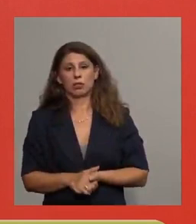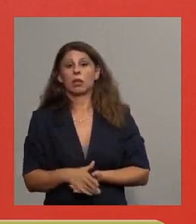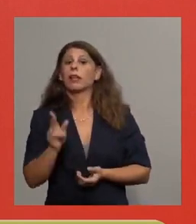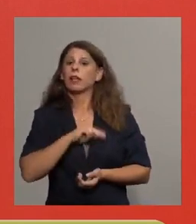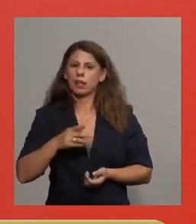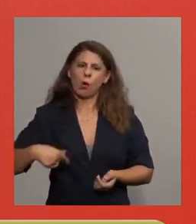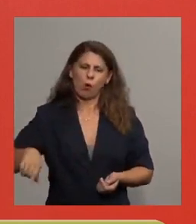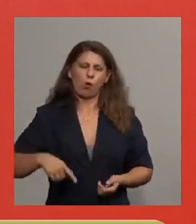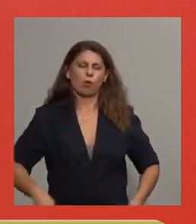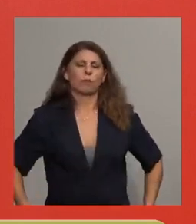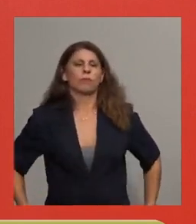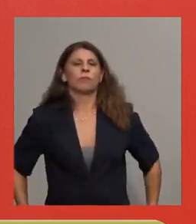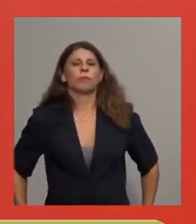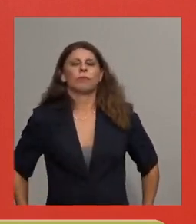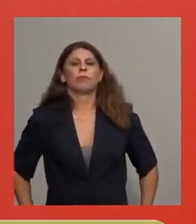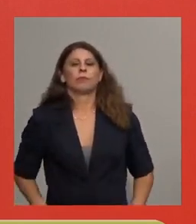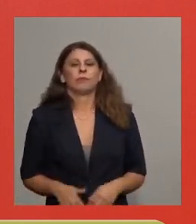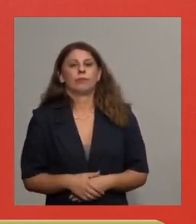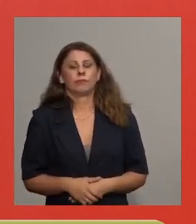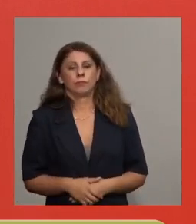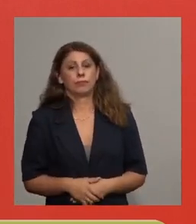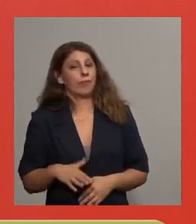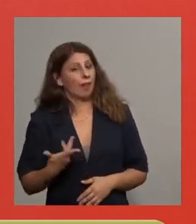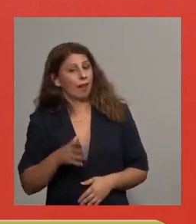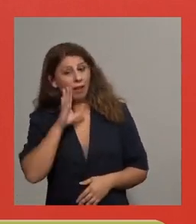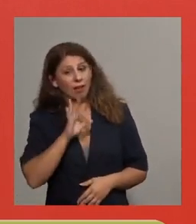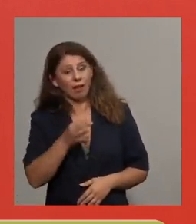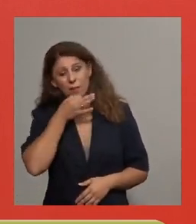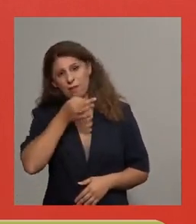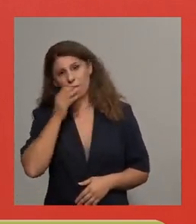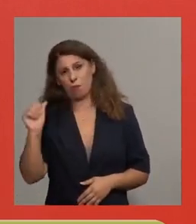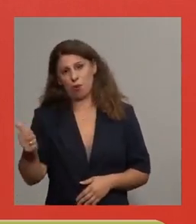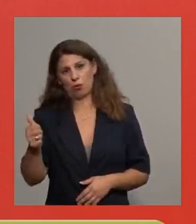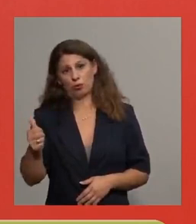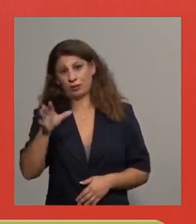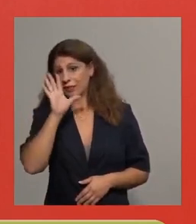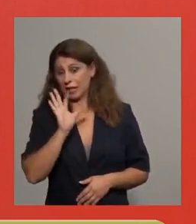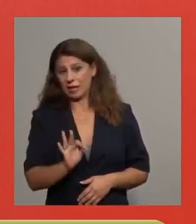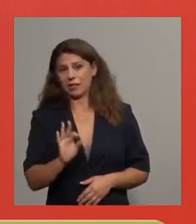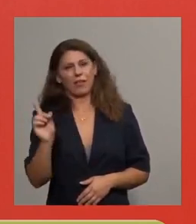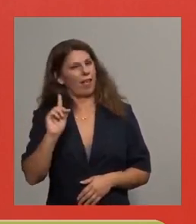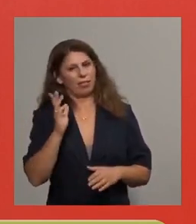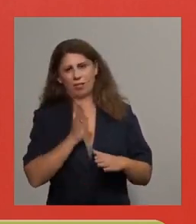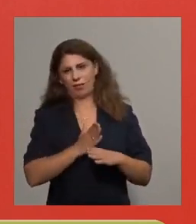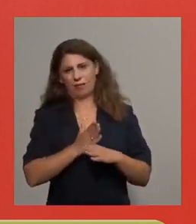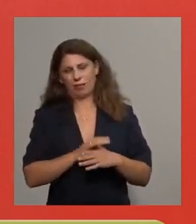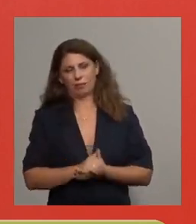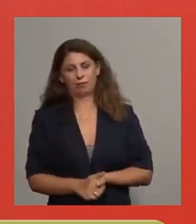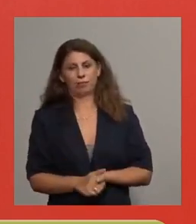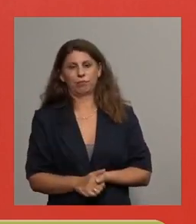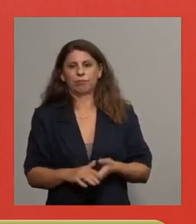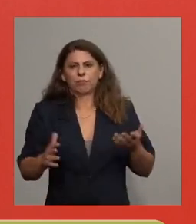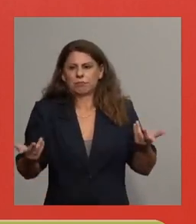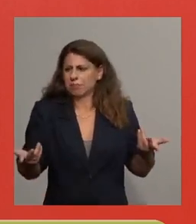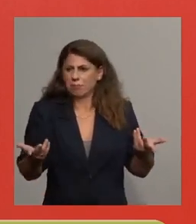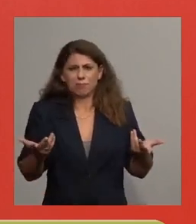όφελος όλων. Αλλά τα γεγονότα μιλάνε από μόνα τους και η αλήθεια δεν κρύβεται. Πώς να